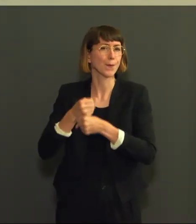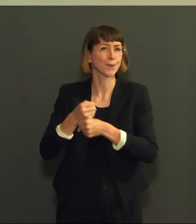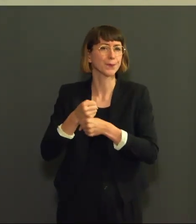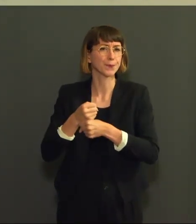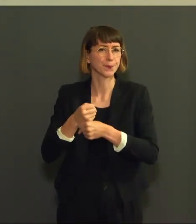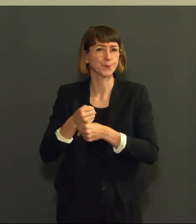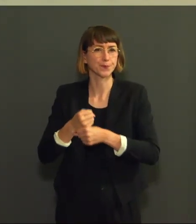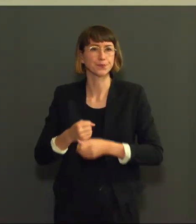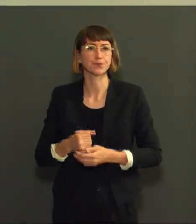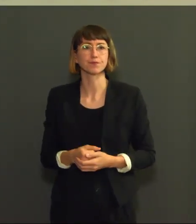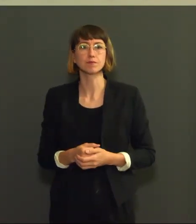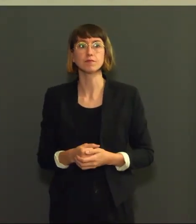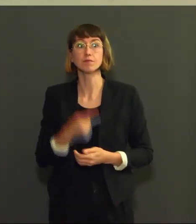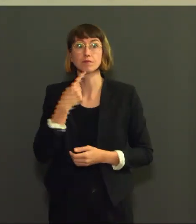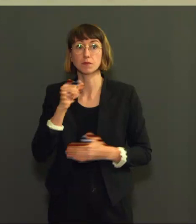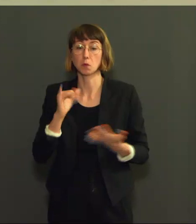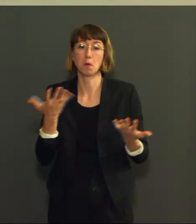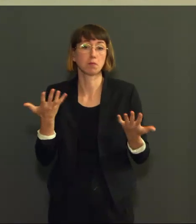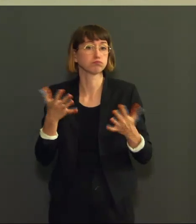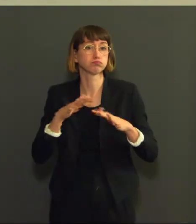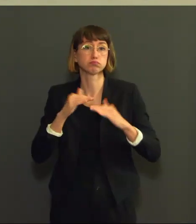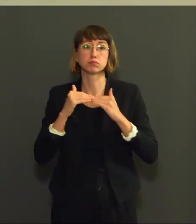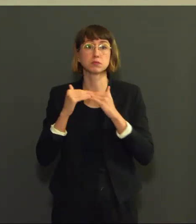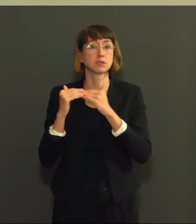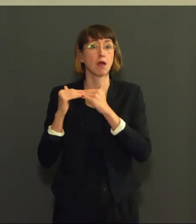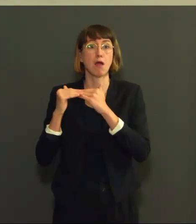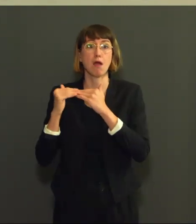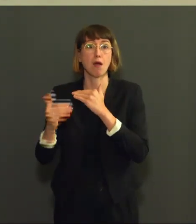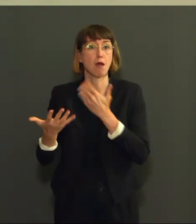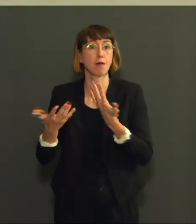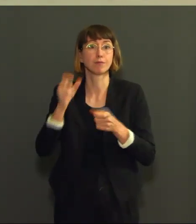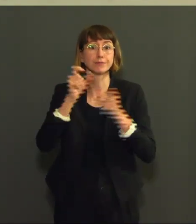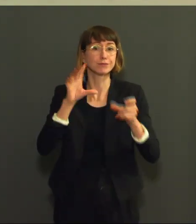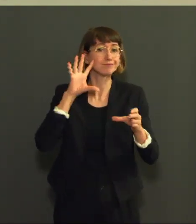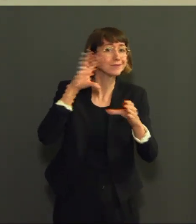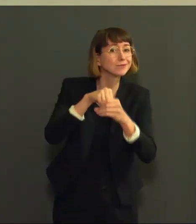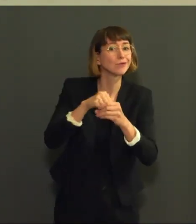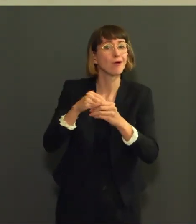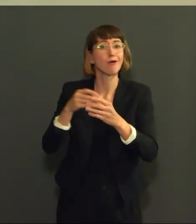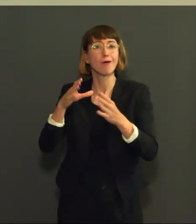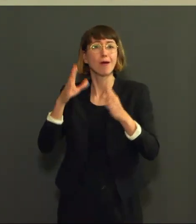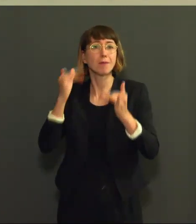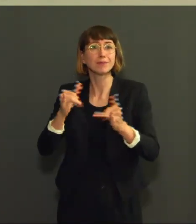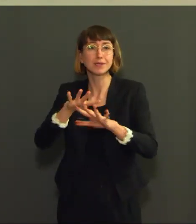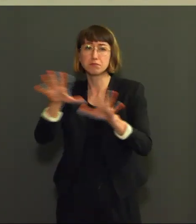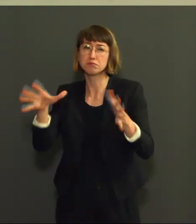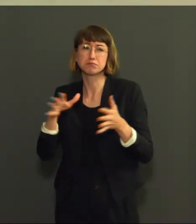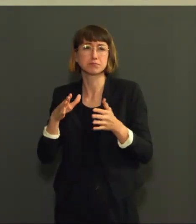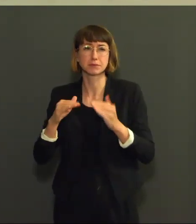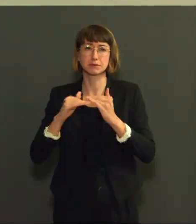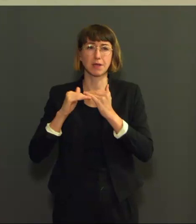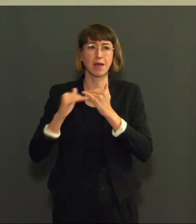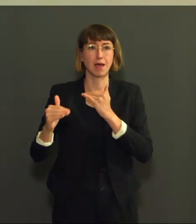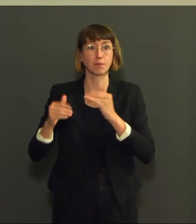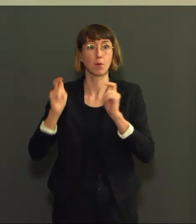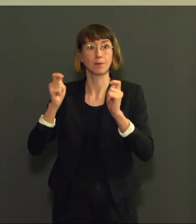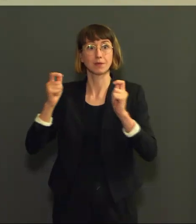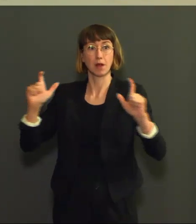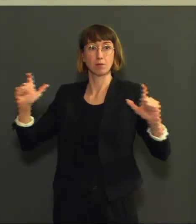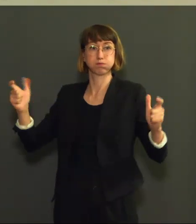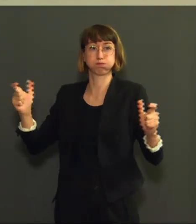les résidents de maisons de repos et de soins ne représentent que 2,7% des personnes hospitalisées pour Covid